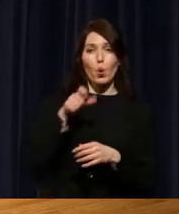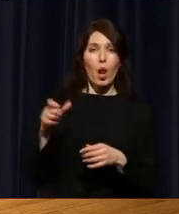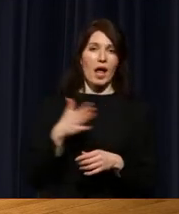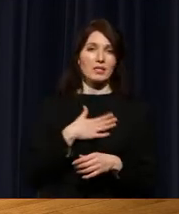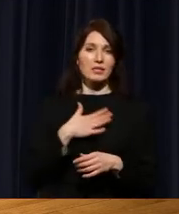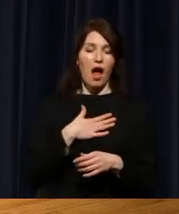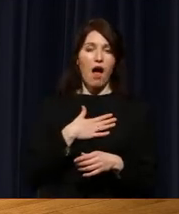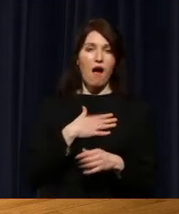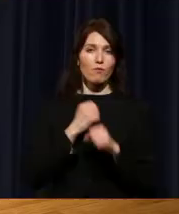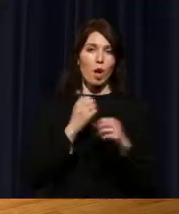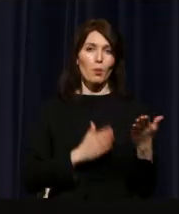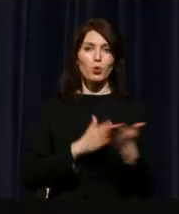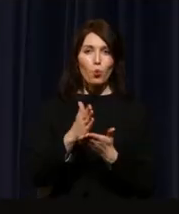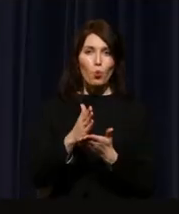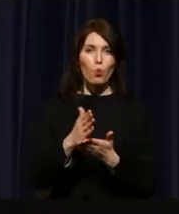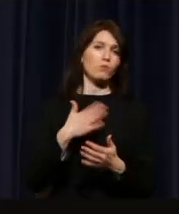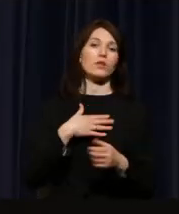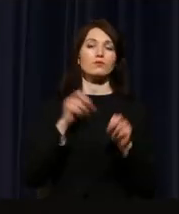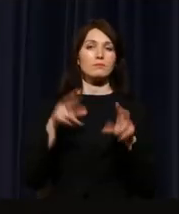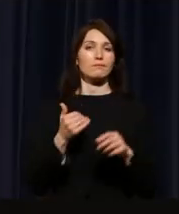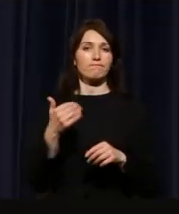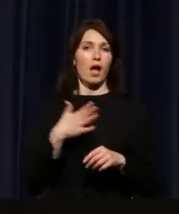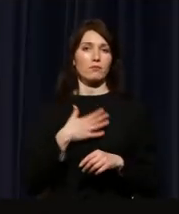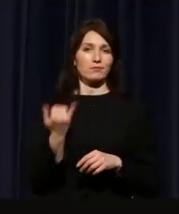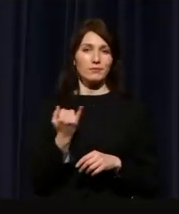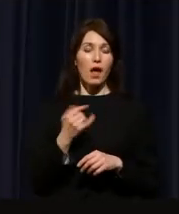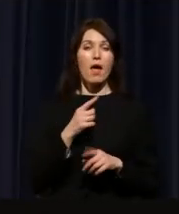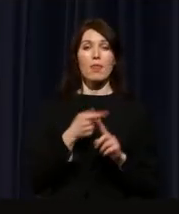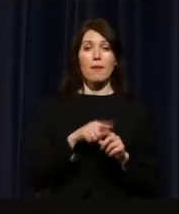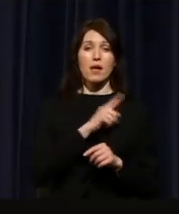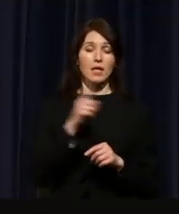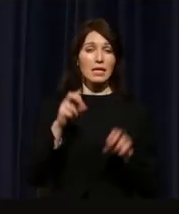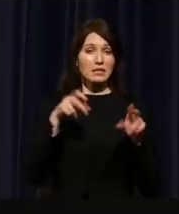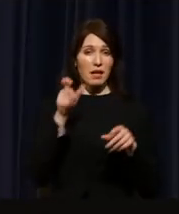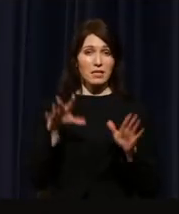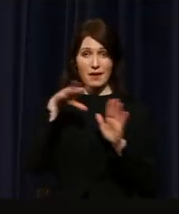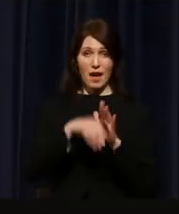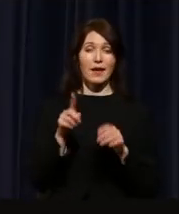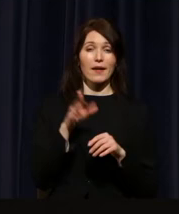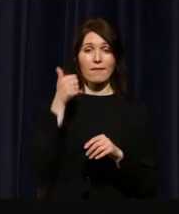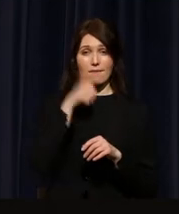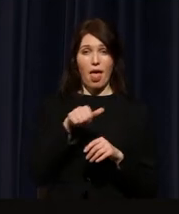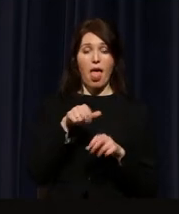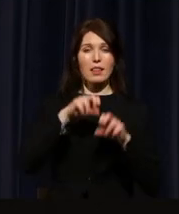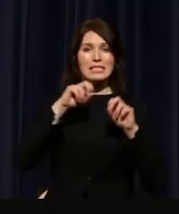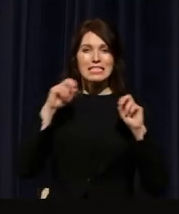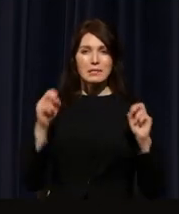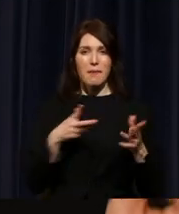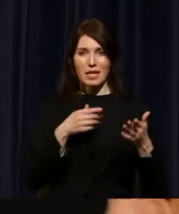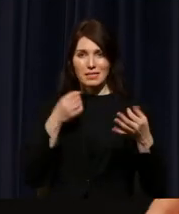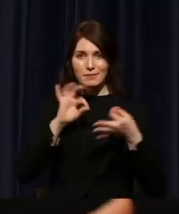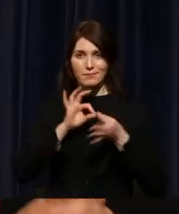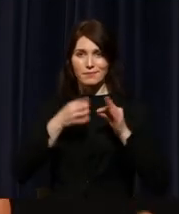savu jomu, tādu nišu, jo arī katra šī specialitātes ietvarā ir vēl iespēja tā kā specializēties. Līdz